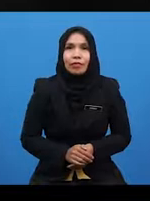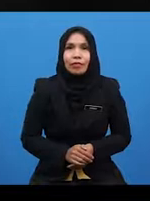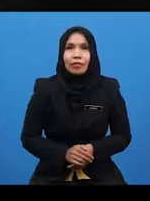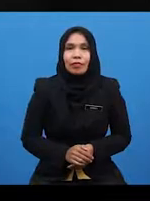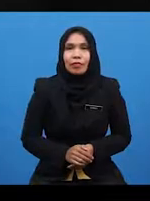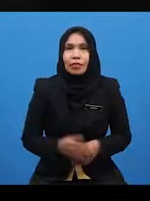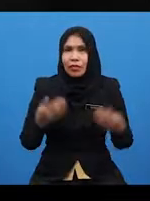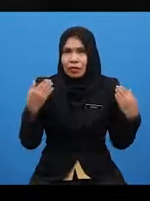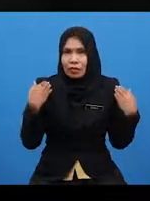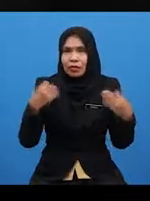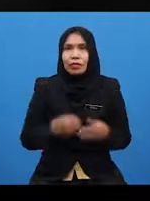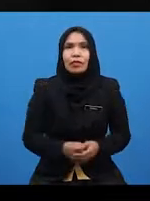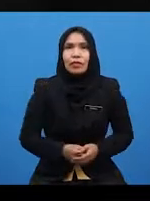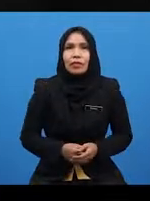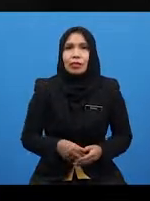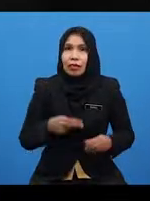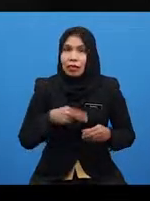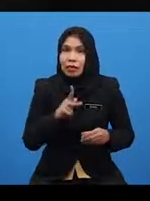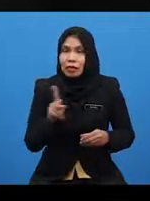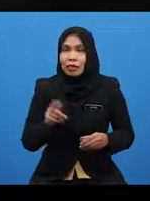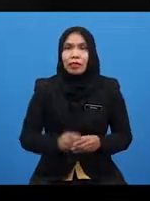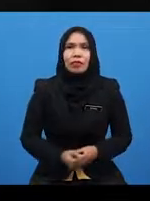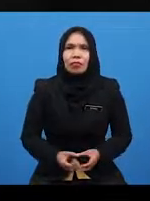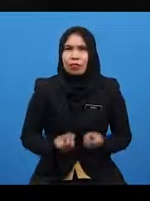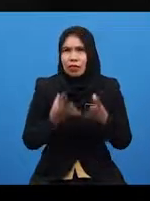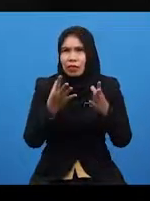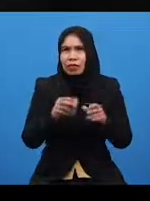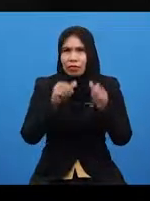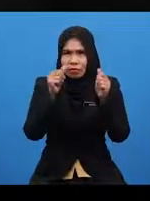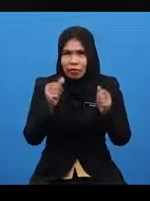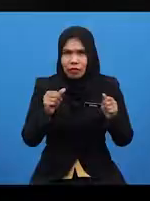jenis arca dengan menggunakan bahan-bahan yang berlainan.